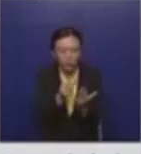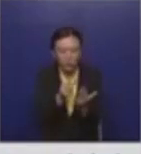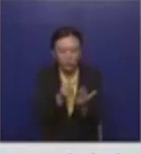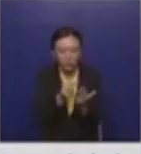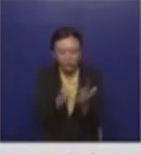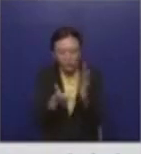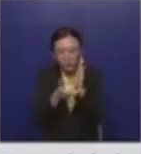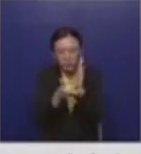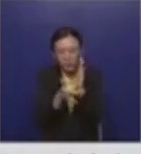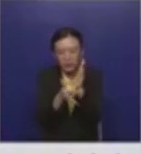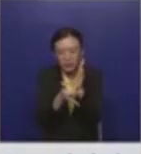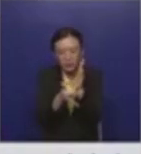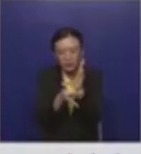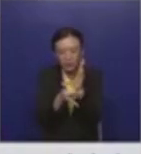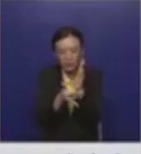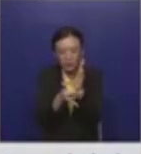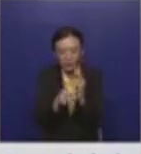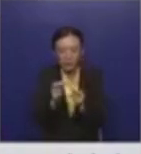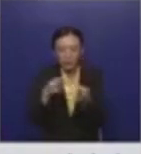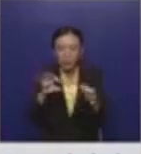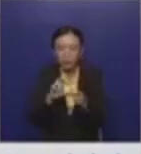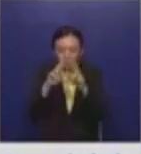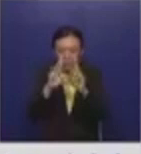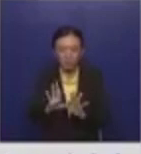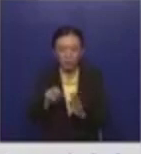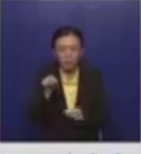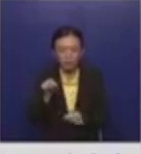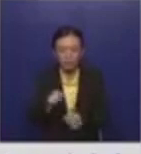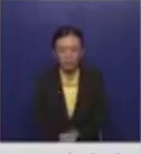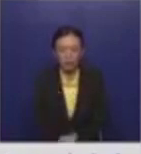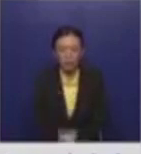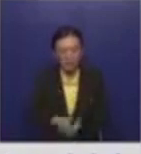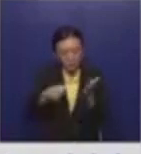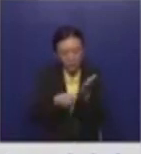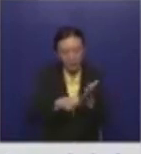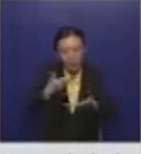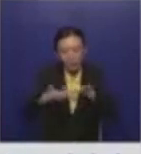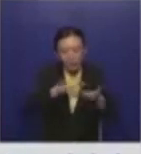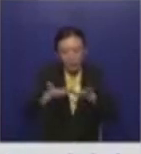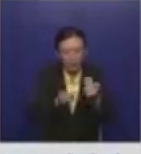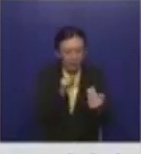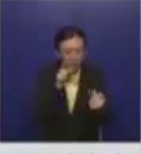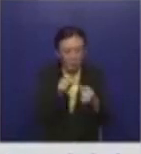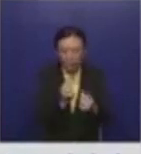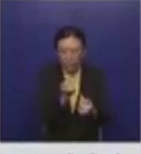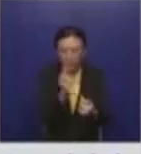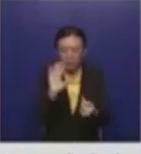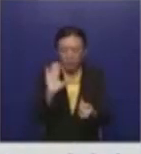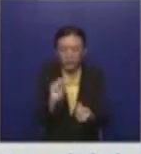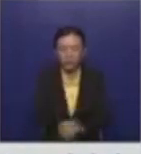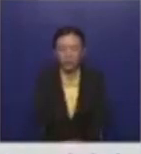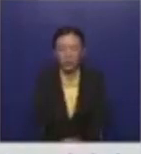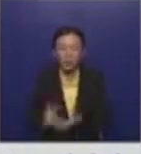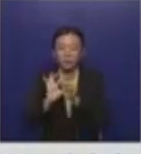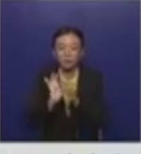ดิจิตอลแท็กที่พูดถึงเนี่ยมันเชิงระบบไม่มุ่งเฉพาะภาษีขายในประเด็นที่เป็นห่ว